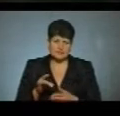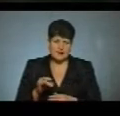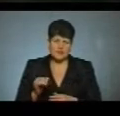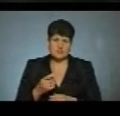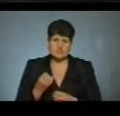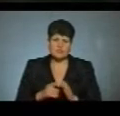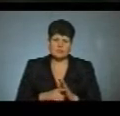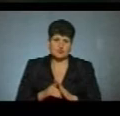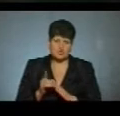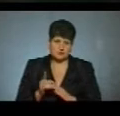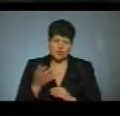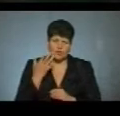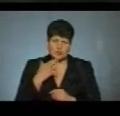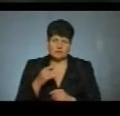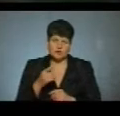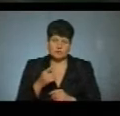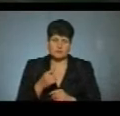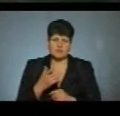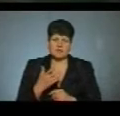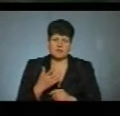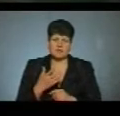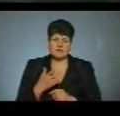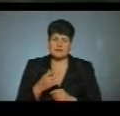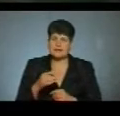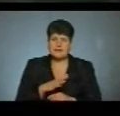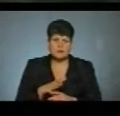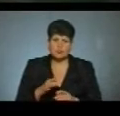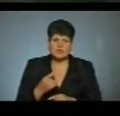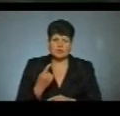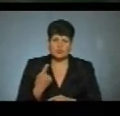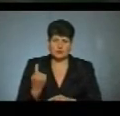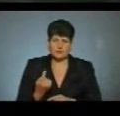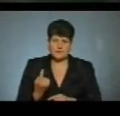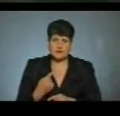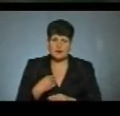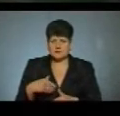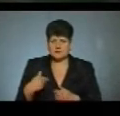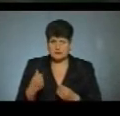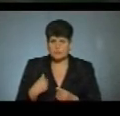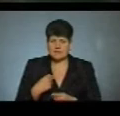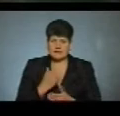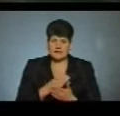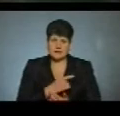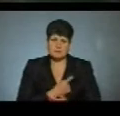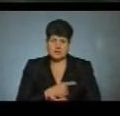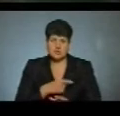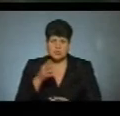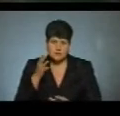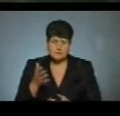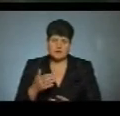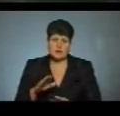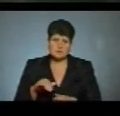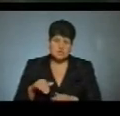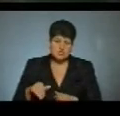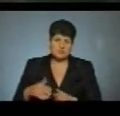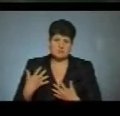початку епідемії, ще коли в Тернопільській області не було жодного хворого. Я подала відомості про себе, що в мене є медична освіта. І